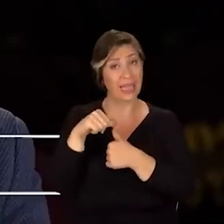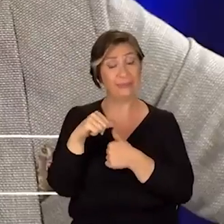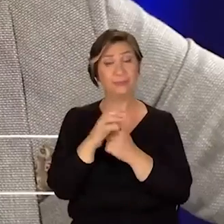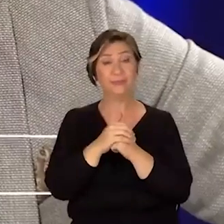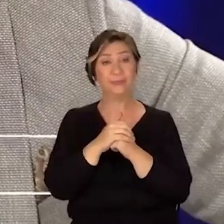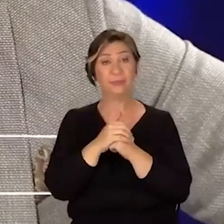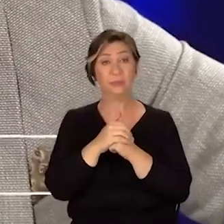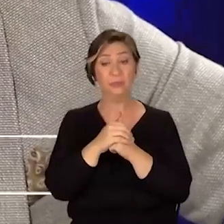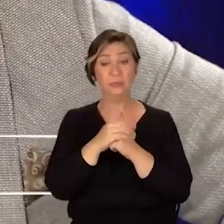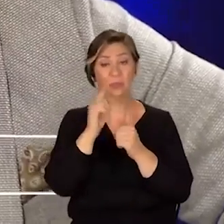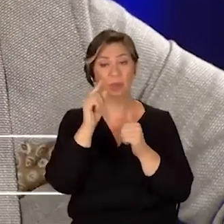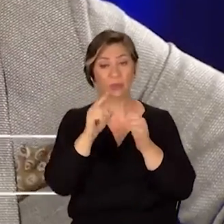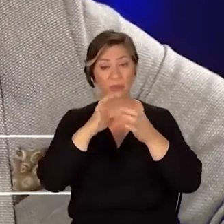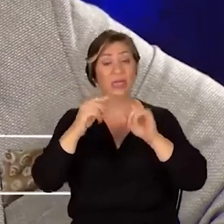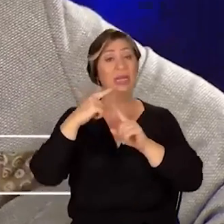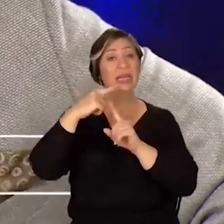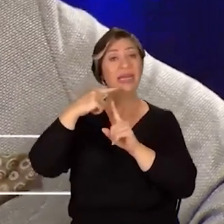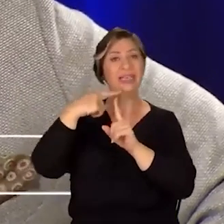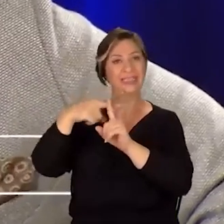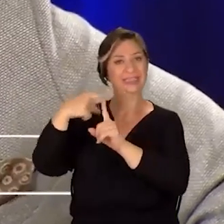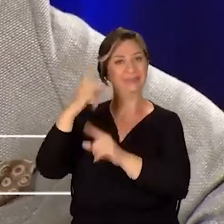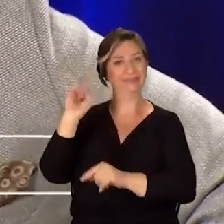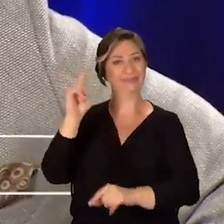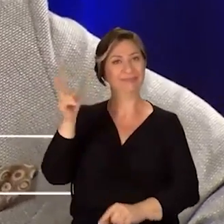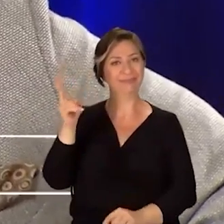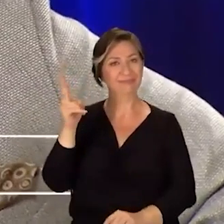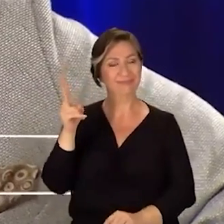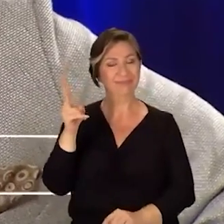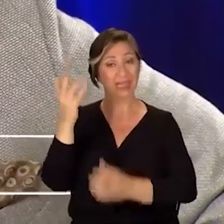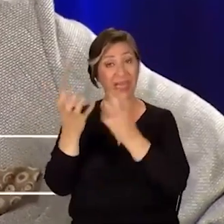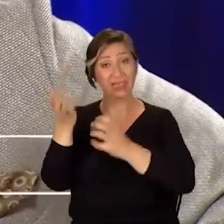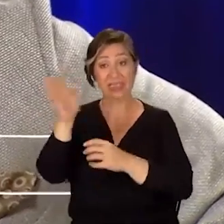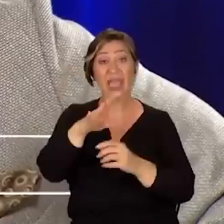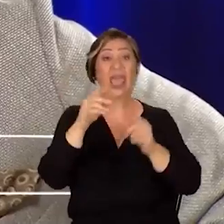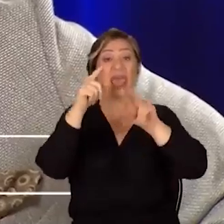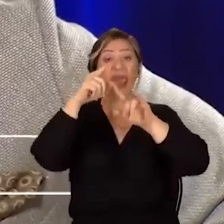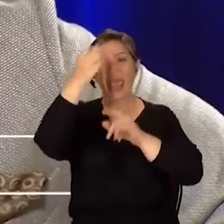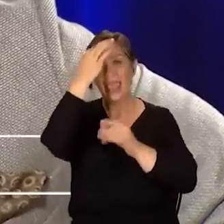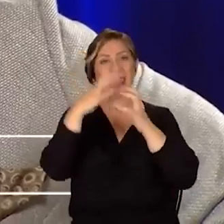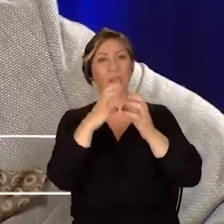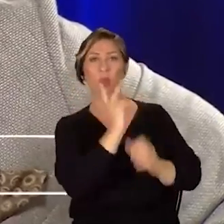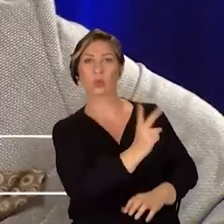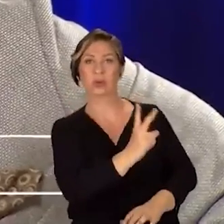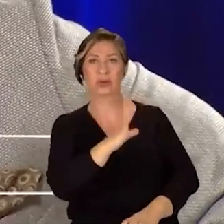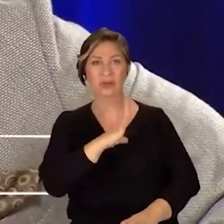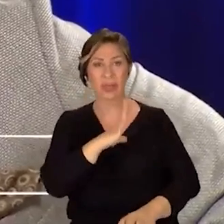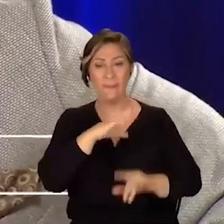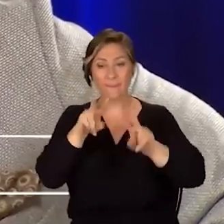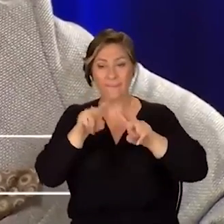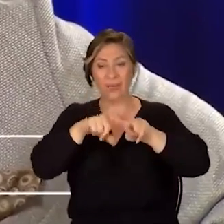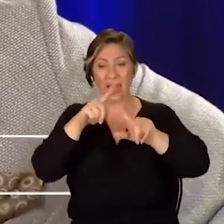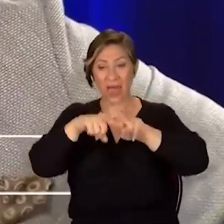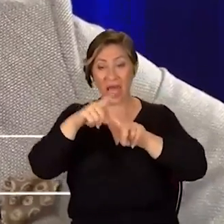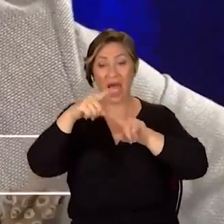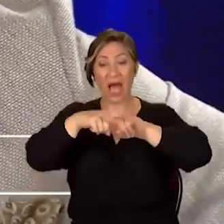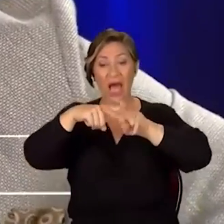bu kıssa şeyde de geçer. Mesela Hristiyanların kaynağından başka Hindu kaynaklarında da geçer. Manahatra diye bir